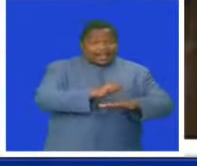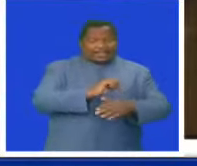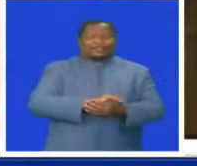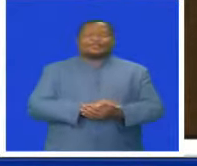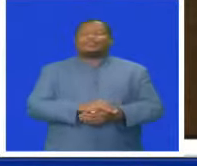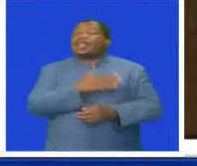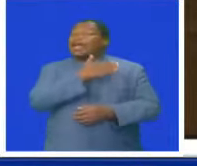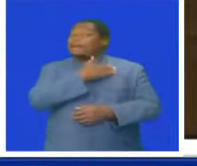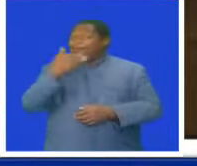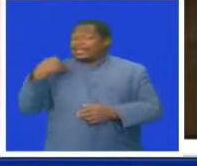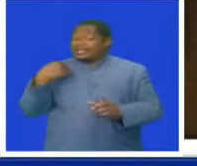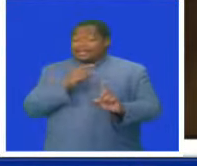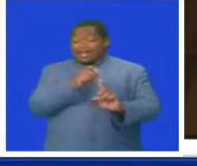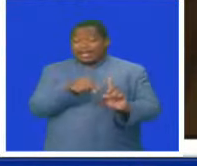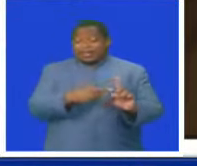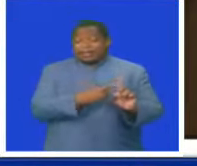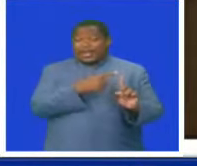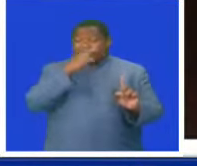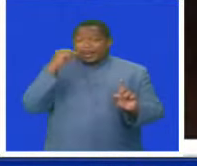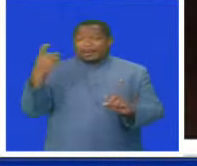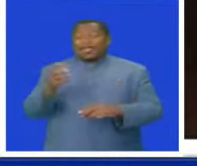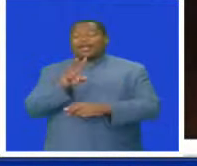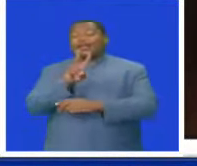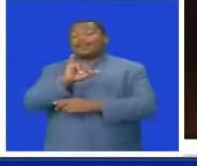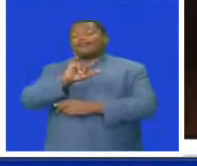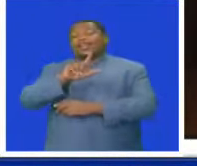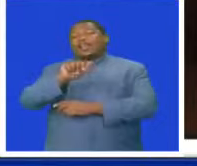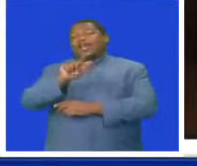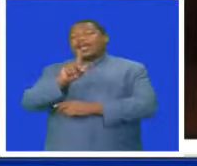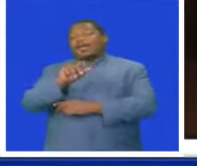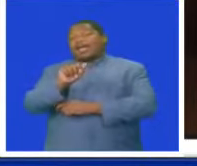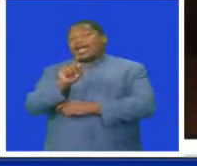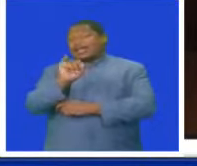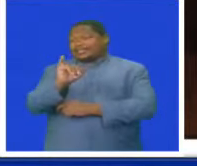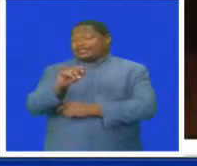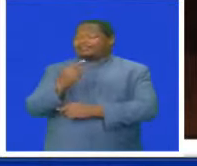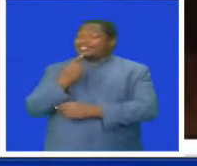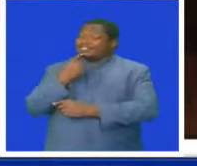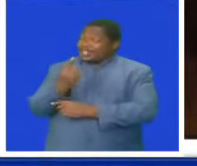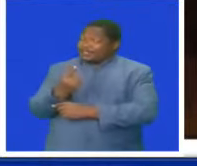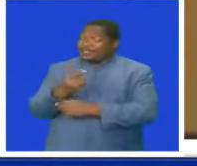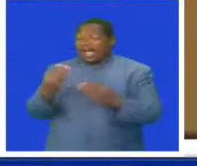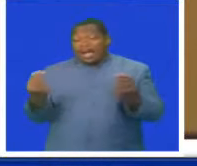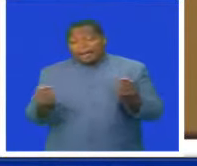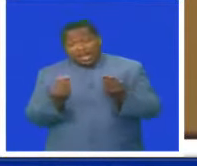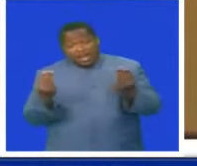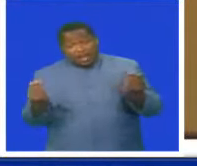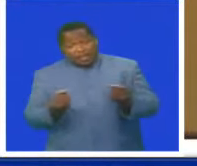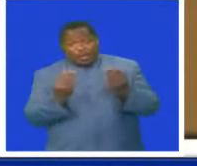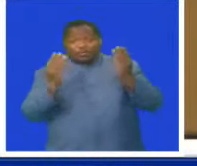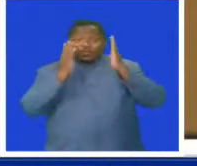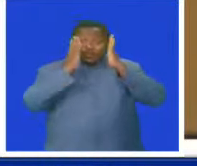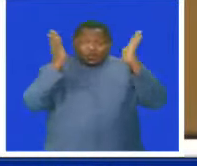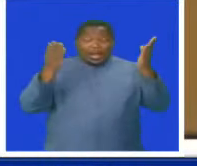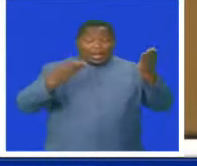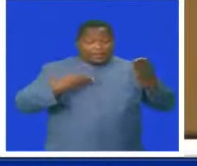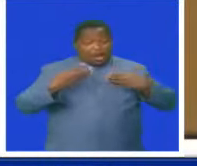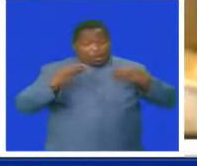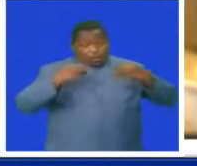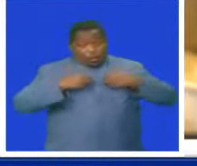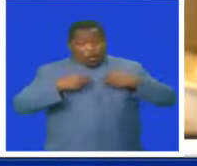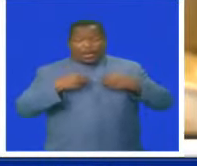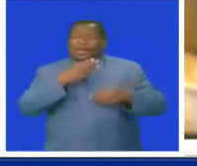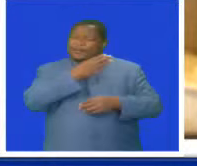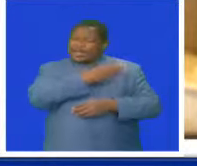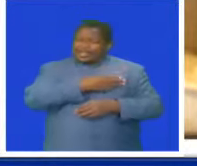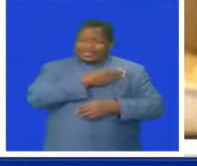beMaswati labaseluhlangothini lwetemvelo abafake ticelo tale mali kungakavalwa lifastelo lokufaka